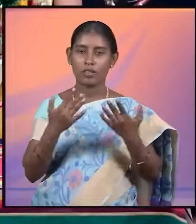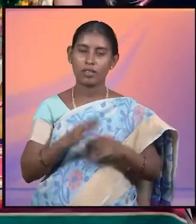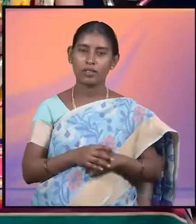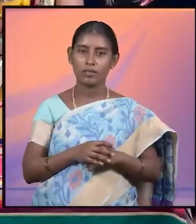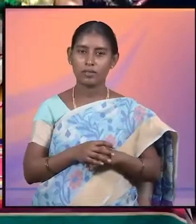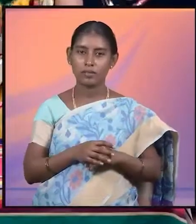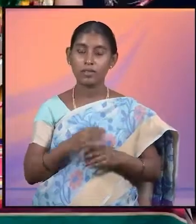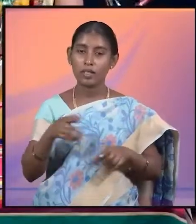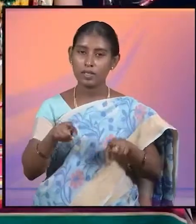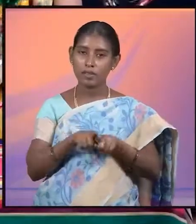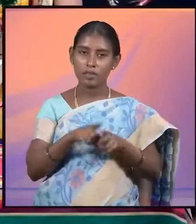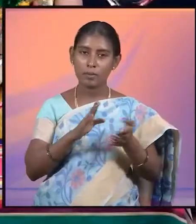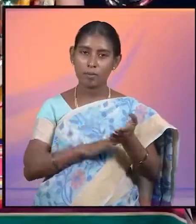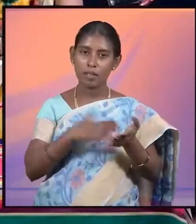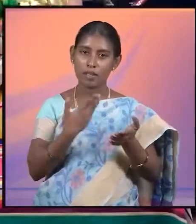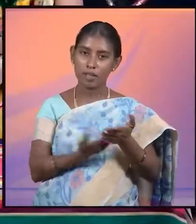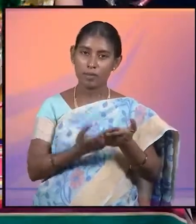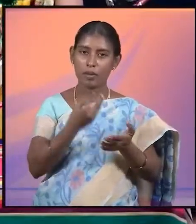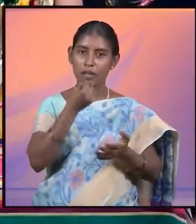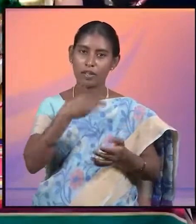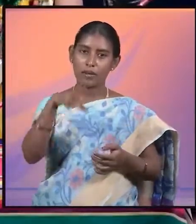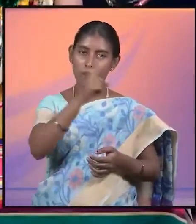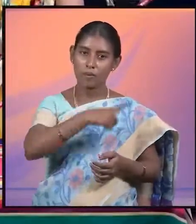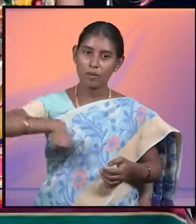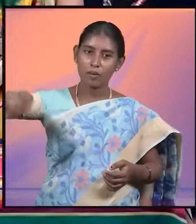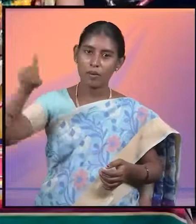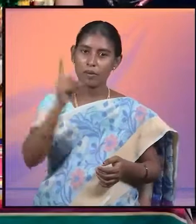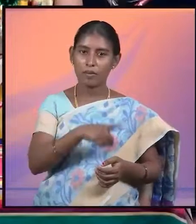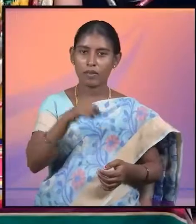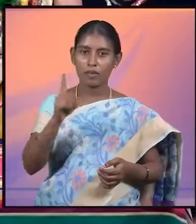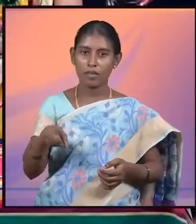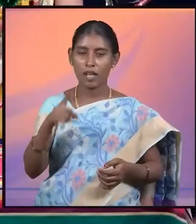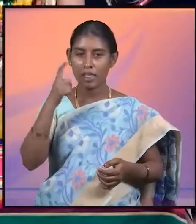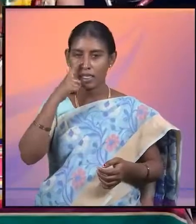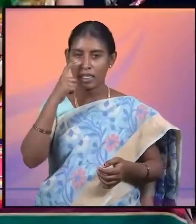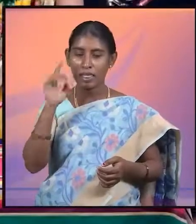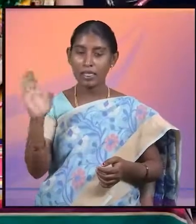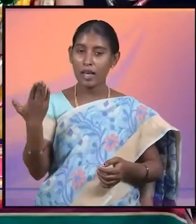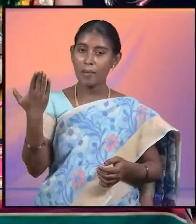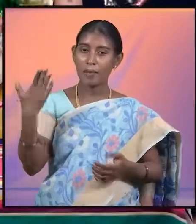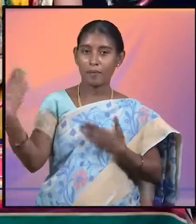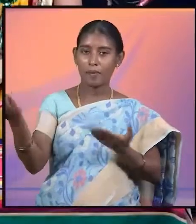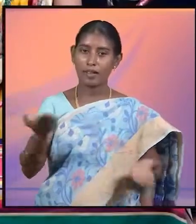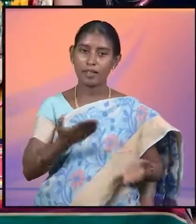தானகத்தோம் என்று சொல்லியே வில்லினில் பாட, ஆமாம் வில்லினில் பாட வந்தருள்வாய் தமிழ் மகளே.